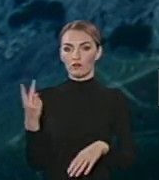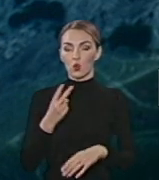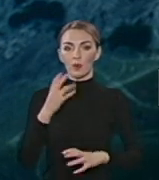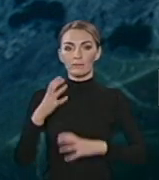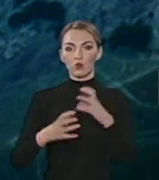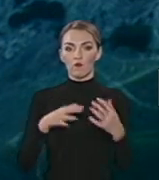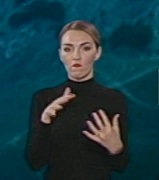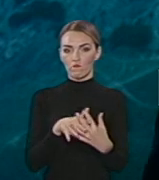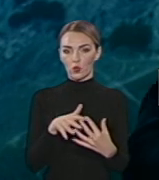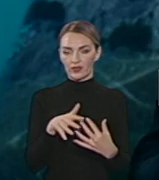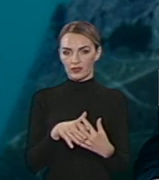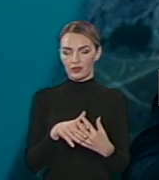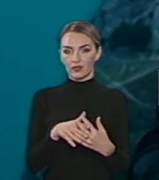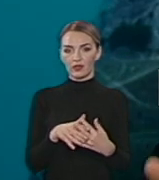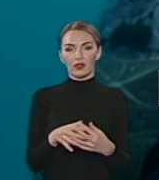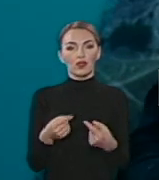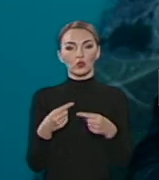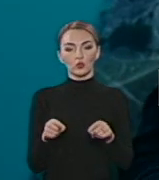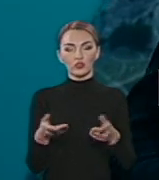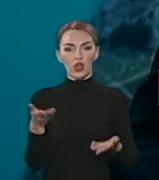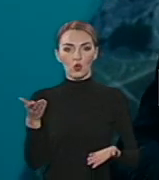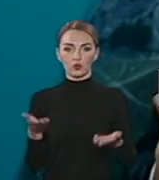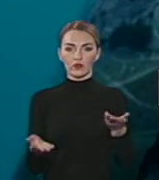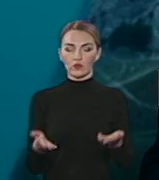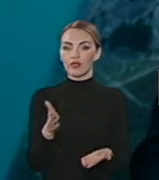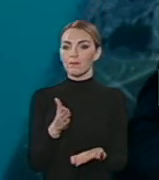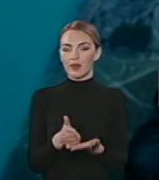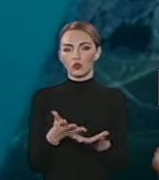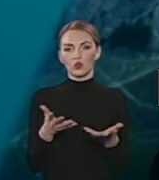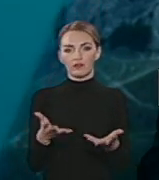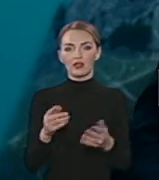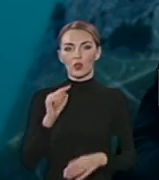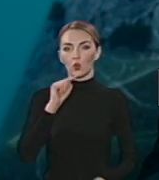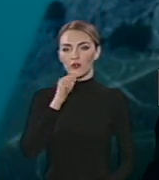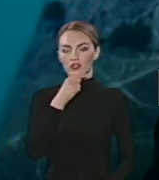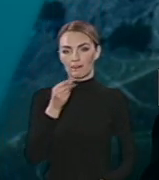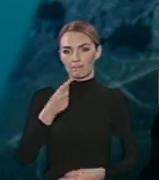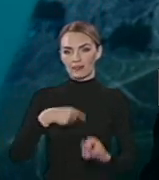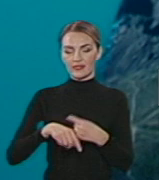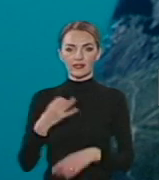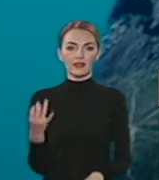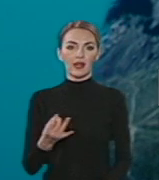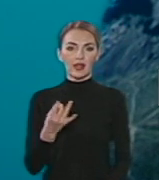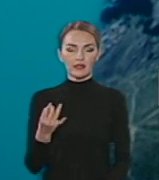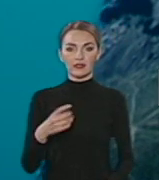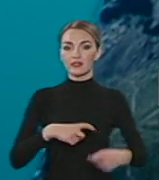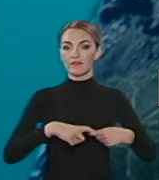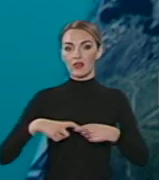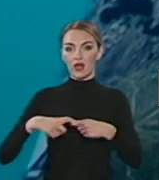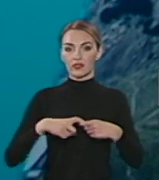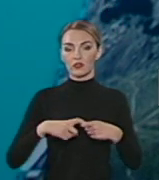войны, на другой чаше весов имеет совершенно очевидные экономические бизнес-интересы, связанные